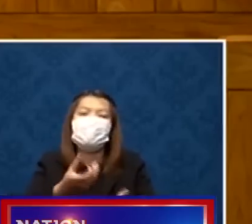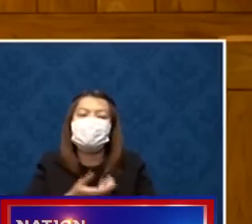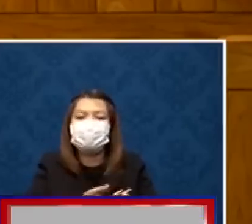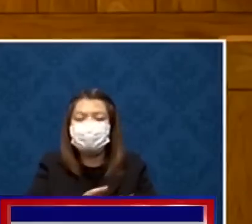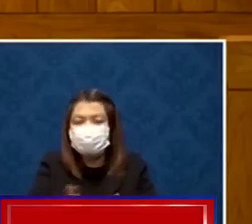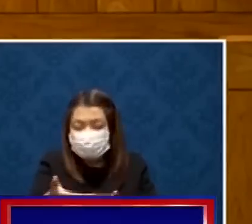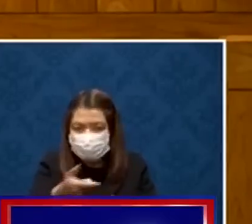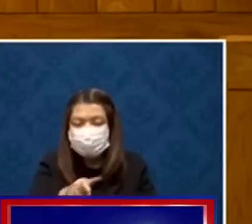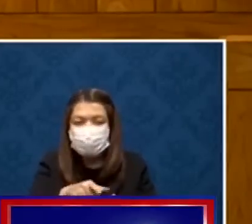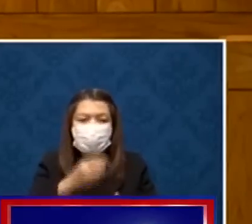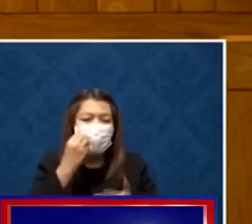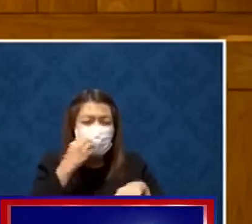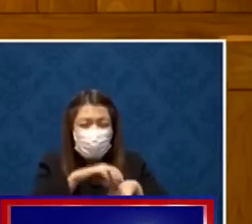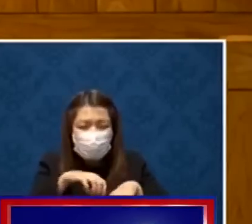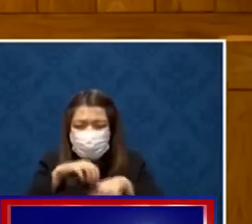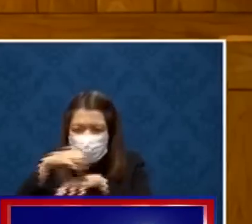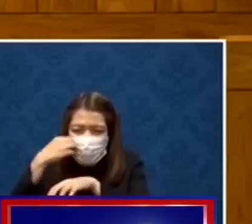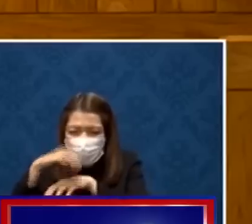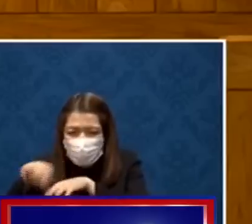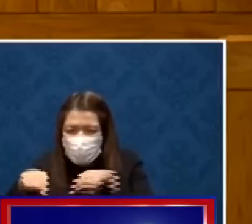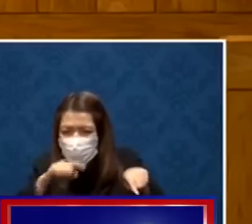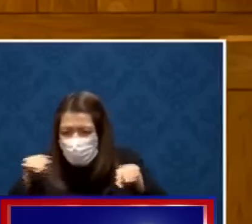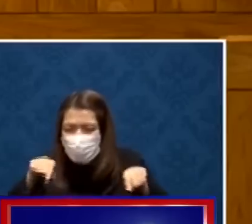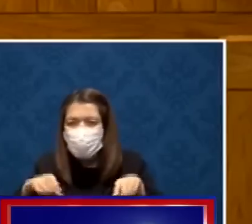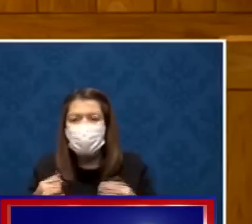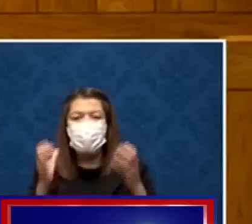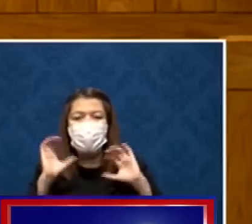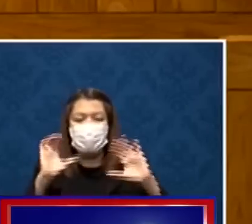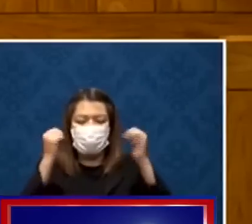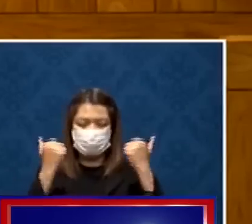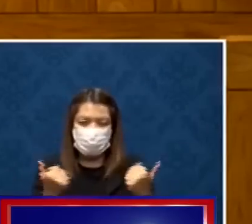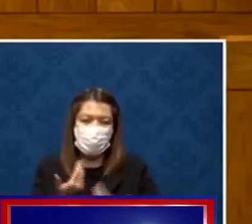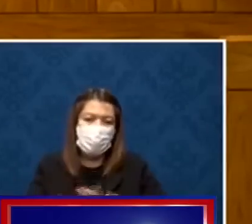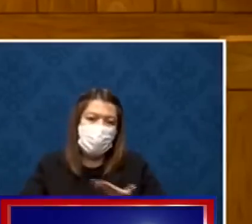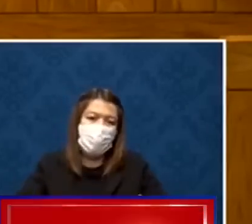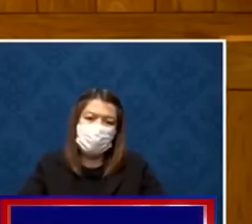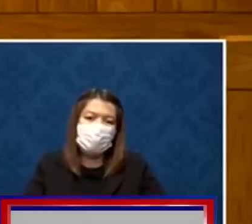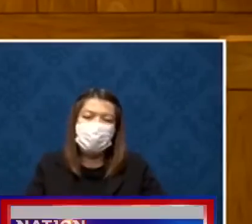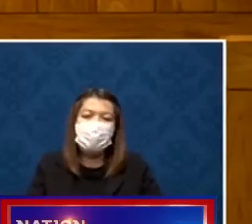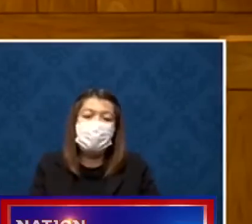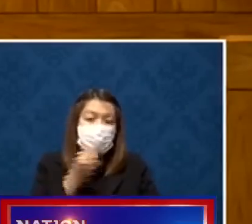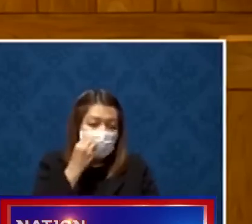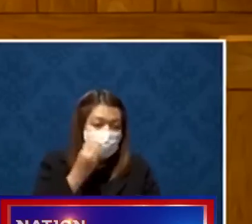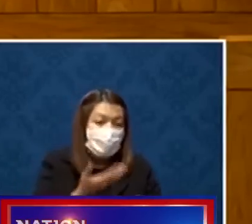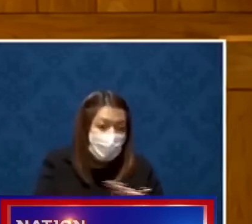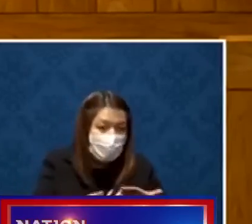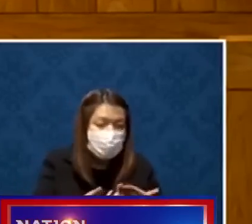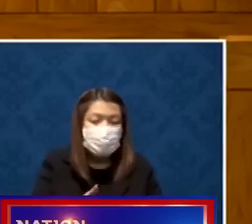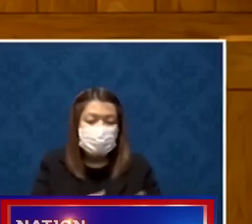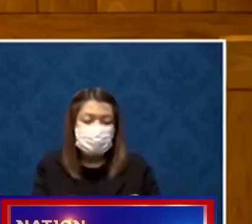ายบือสะดือจุนแล้วสังเกตไหมครับว่าพรรคการเมืองที่ในอนาคตจะต้องจับมือกับลุงป้อมเนี่ยนะฮะฝ่ายค้านอ่